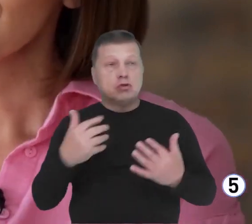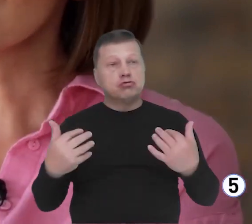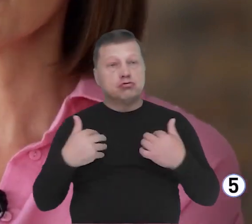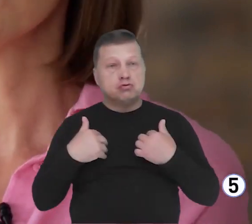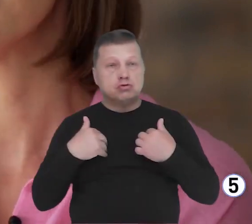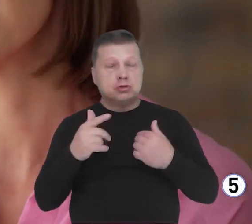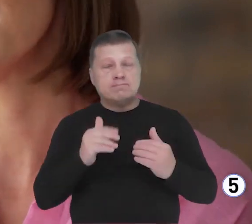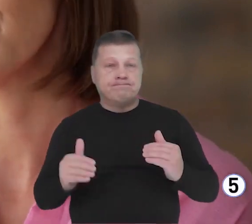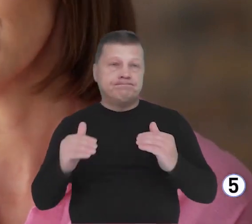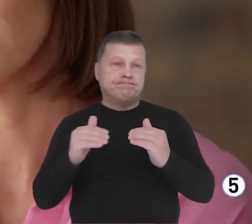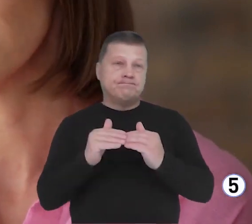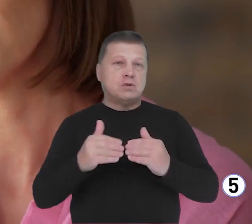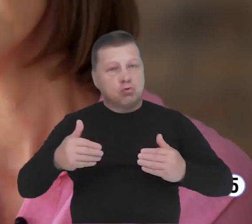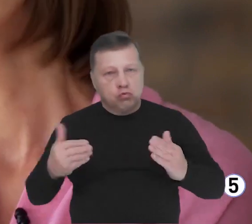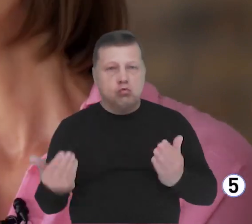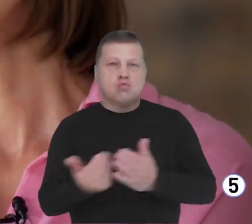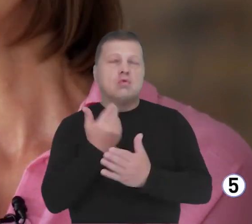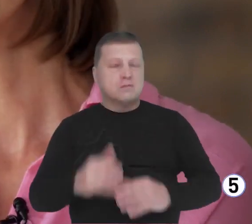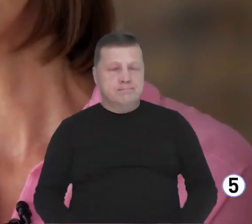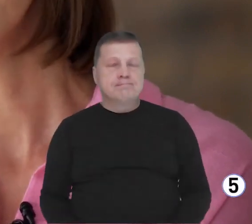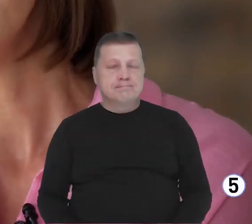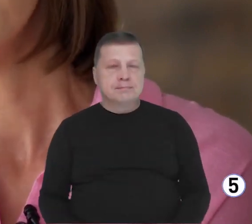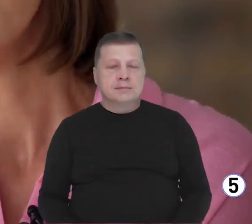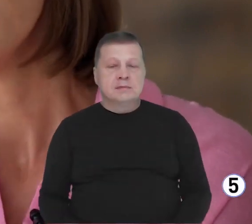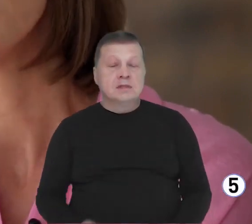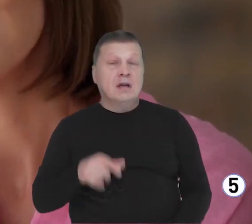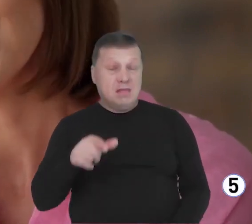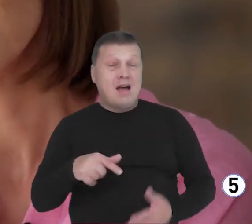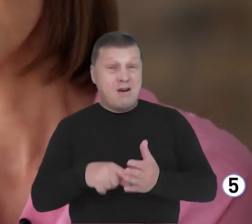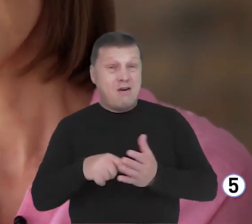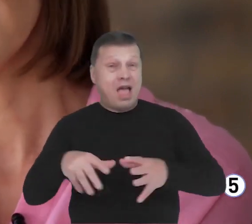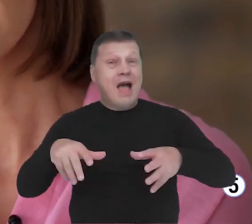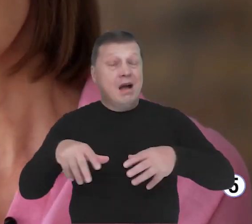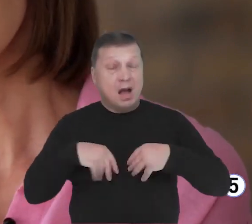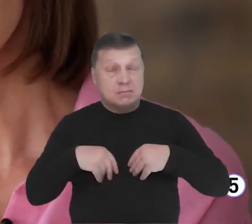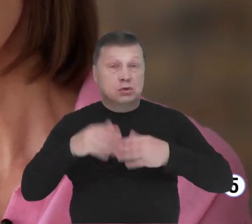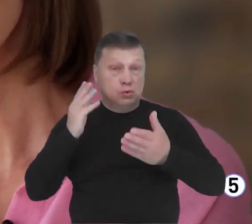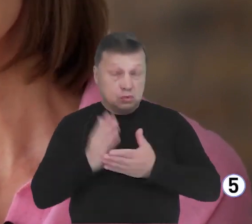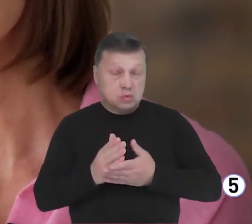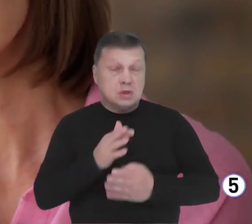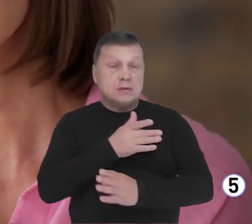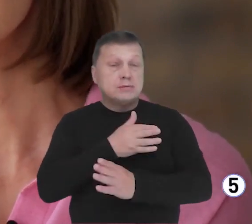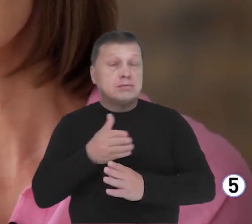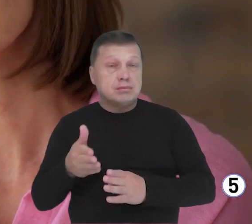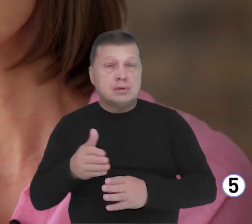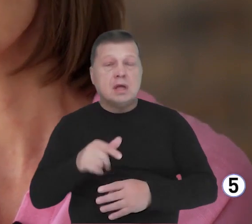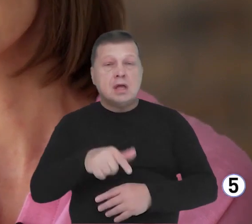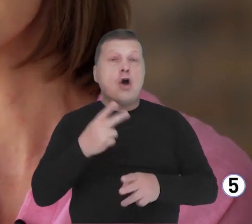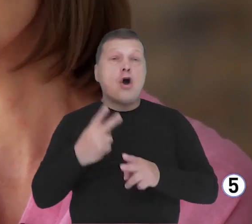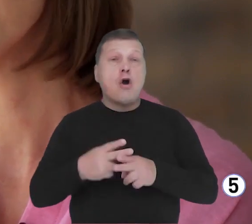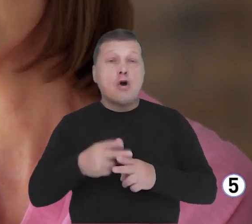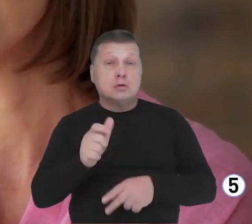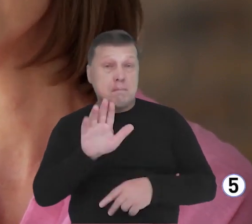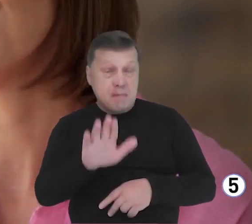powinienem zbudować na nowo. A w takim dochodzeniu do tej akceptacji bardzo ważne jest to, żeby